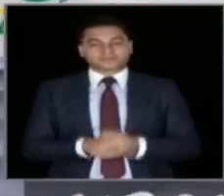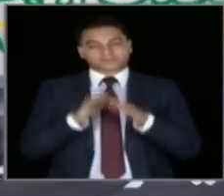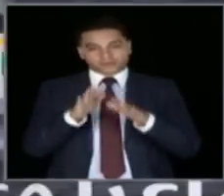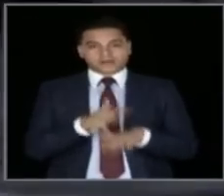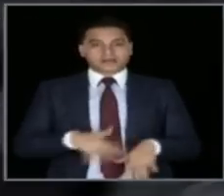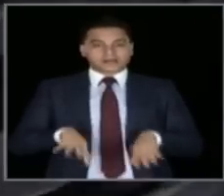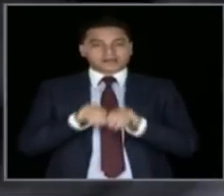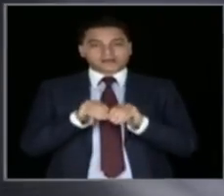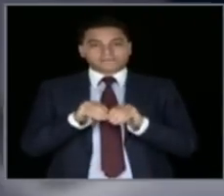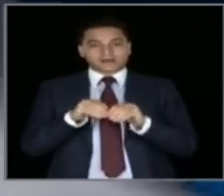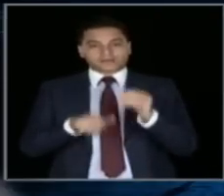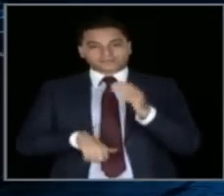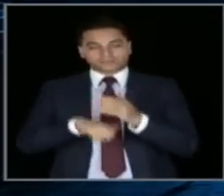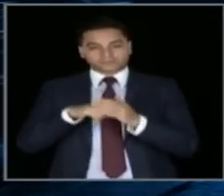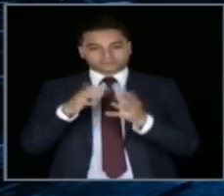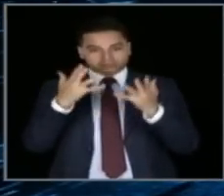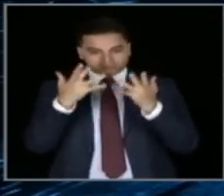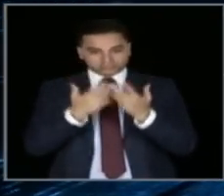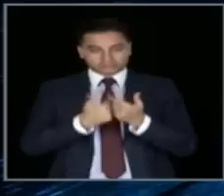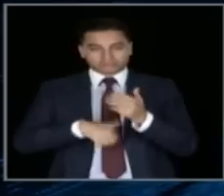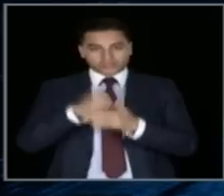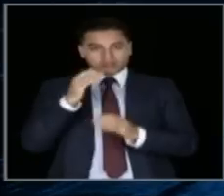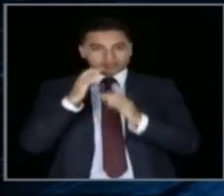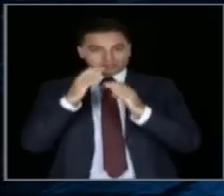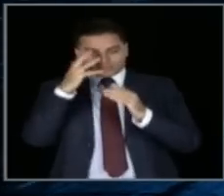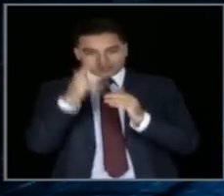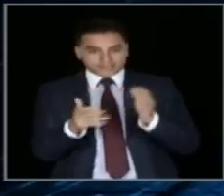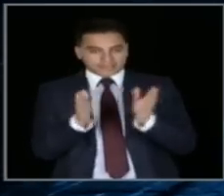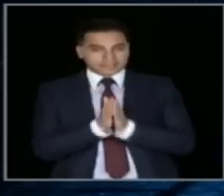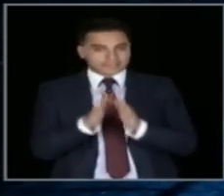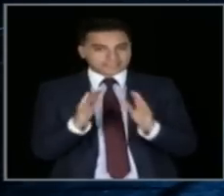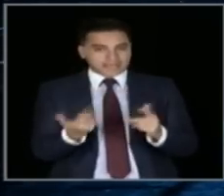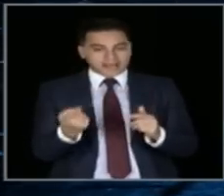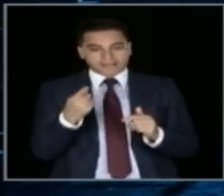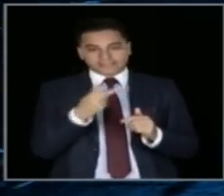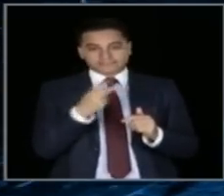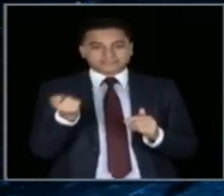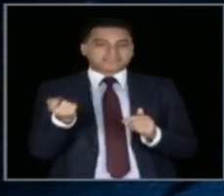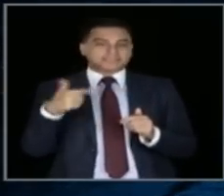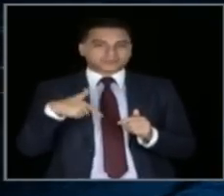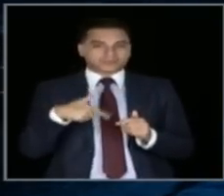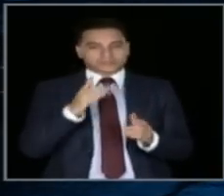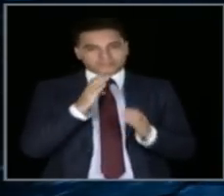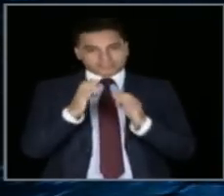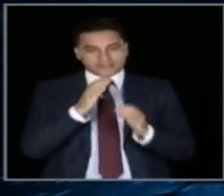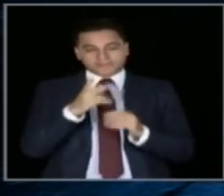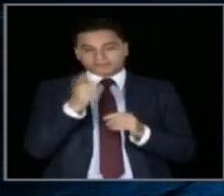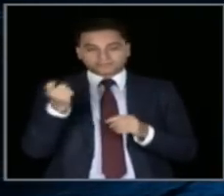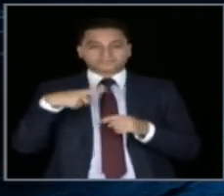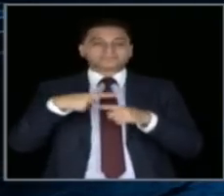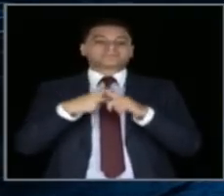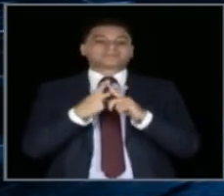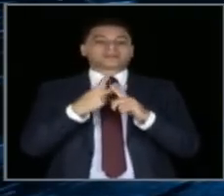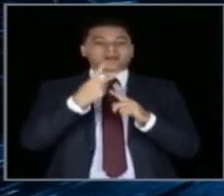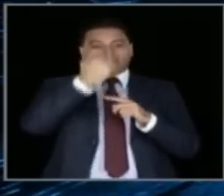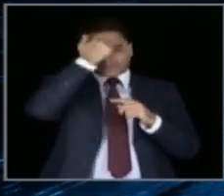وبكده يبقى إجمالي النقط اللي حصل عليها أصحابنا العباقرة قادرون باختلاف في حلقة النهاردة 265 نقطة، وكل نقطة